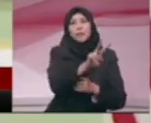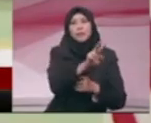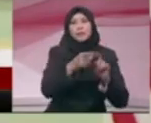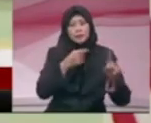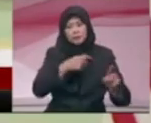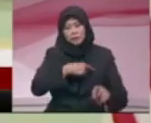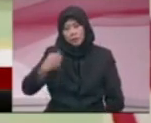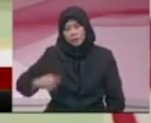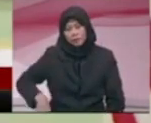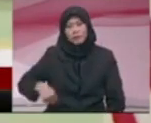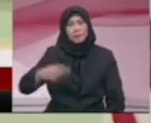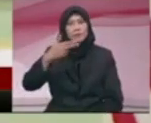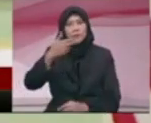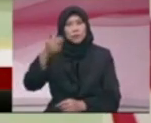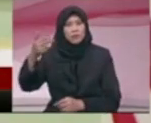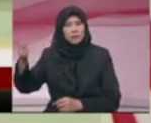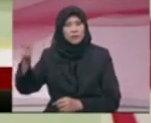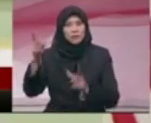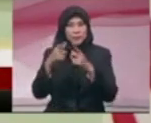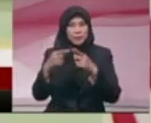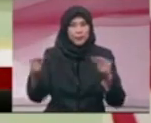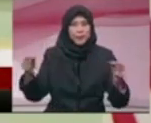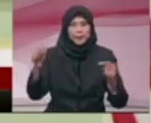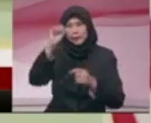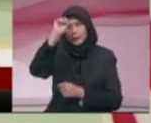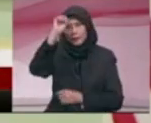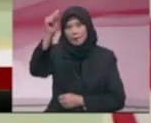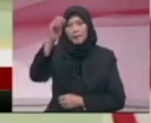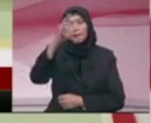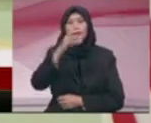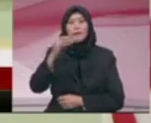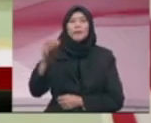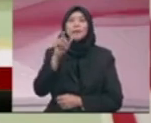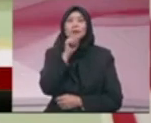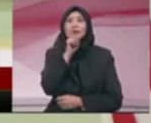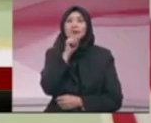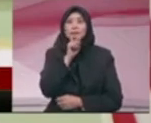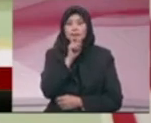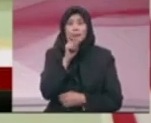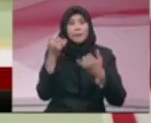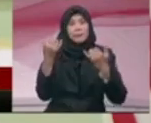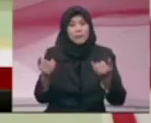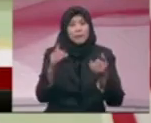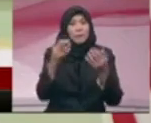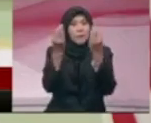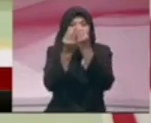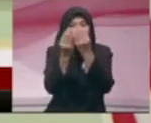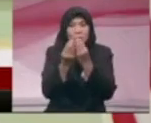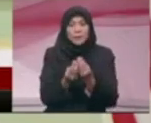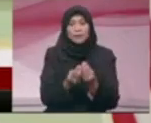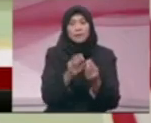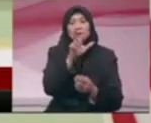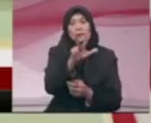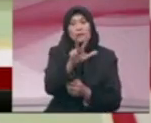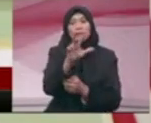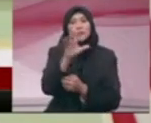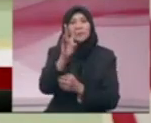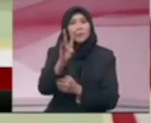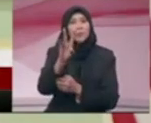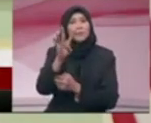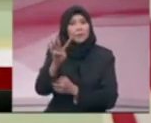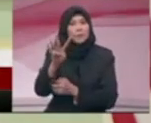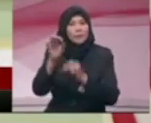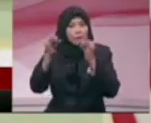China, Indonesia, Jepun, India dan Qatar. Seramai 374